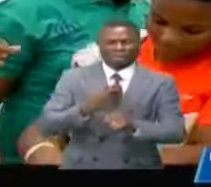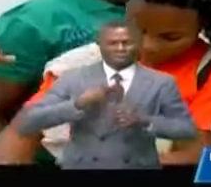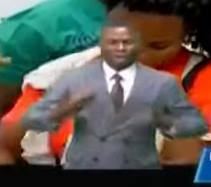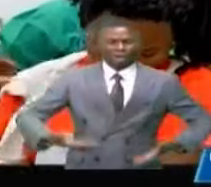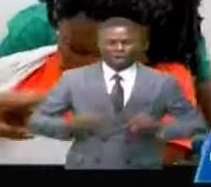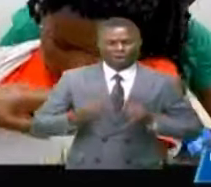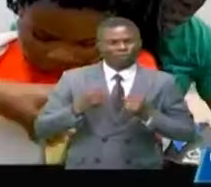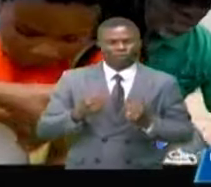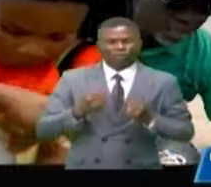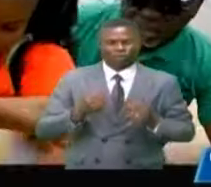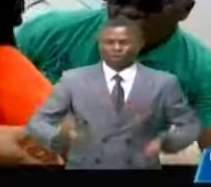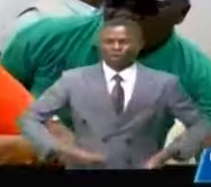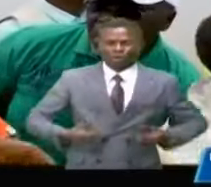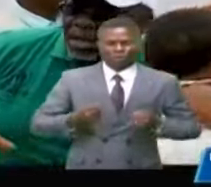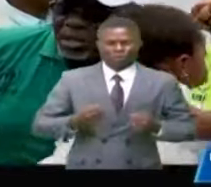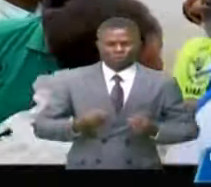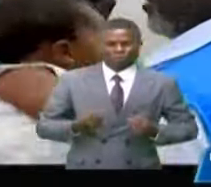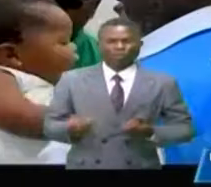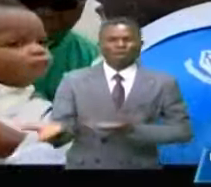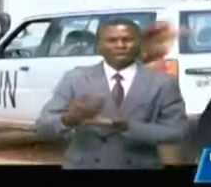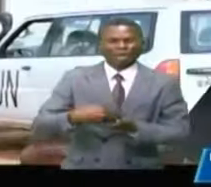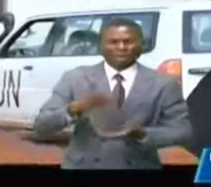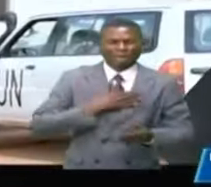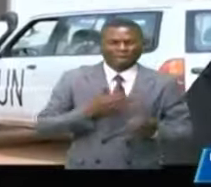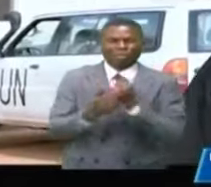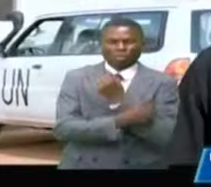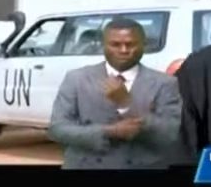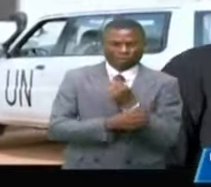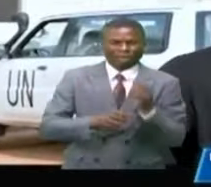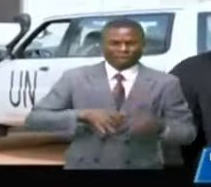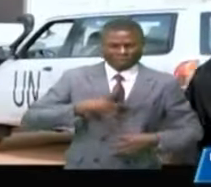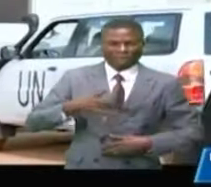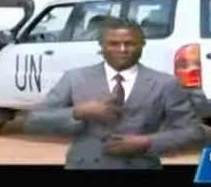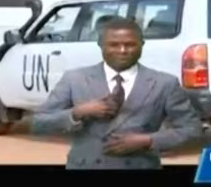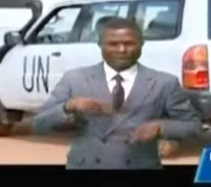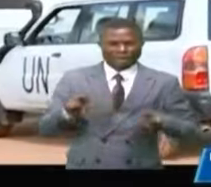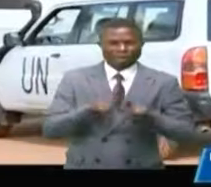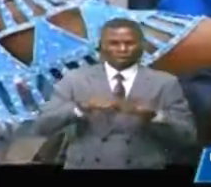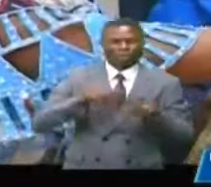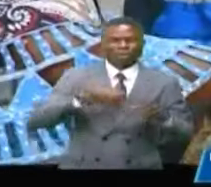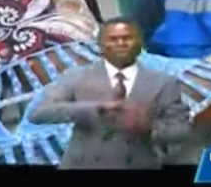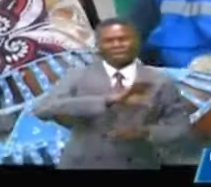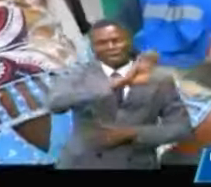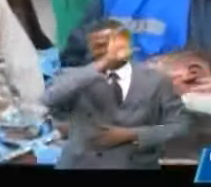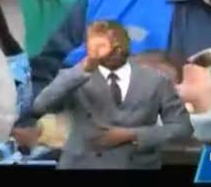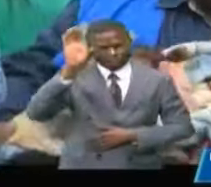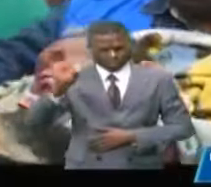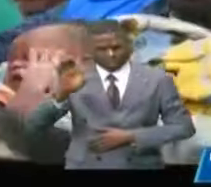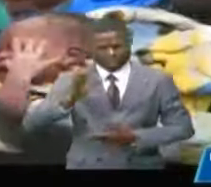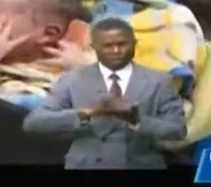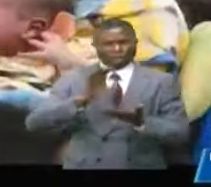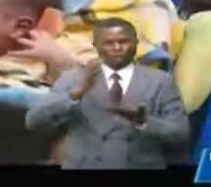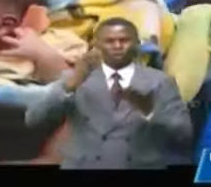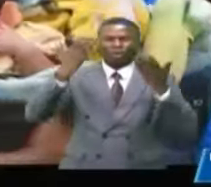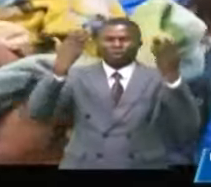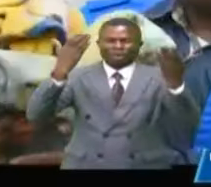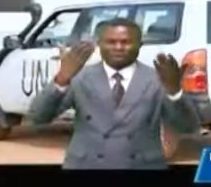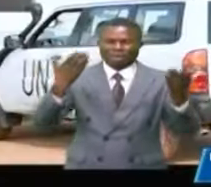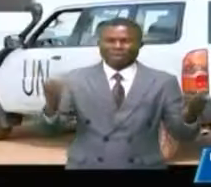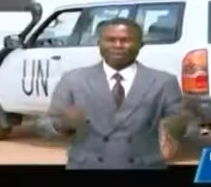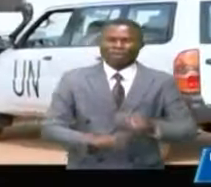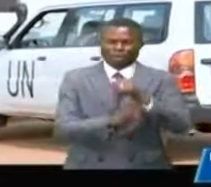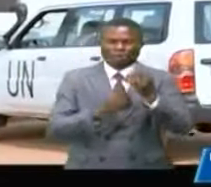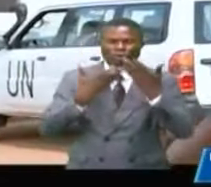vraiment très content de se retrouver dans mon pays parce que je me sens un peu au paradis. Oui, gloire à Dieu, grâce à Dieu